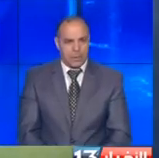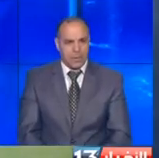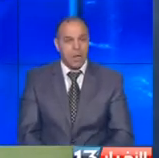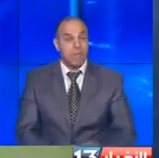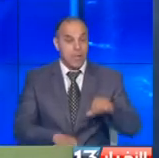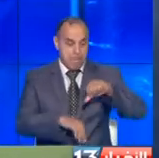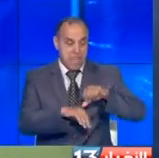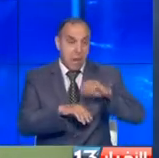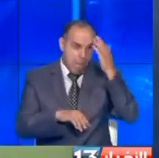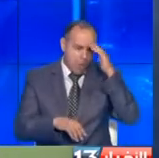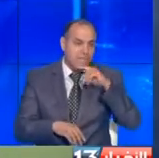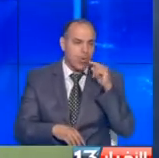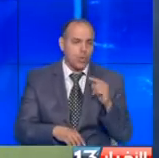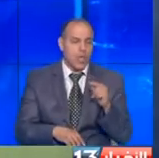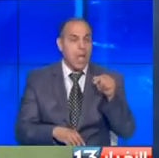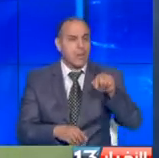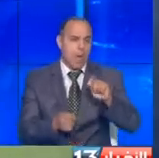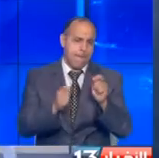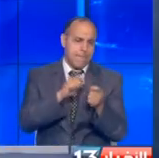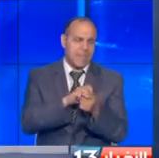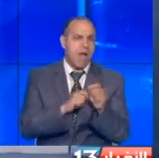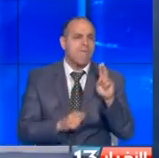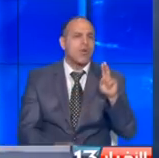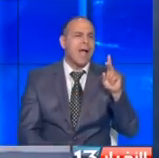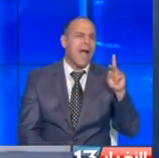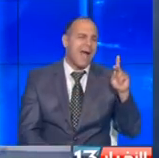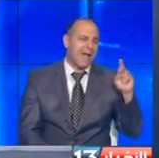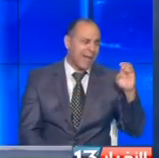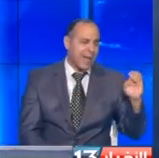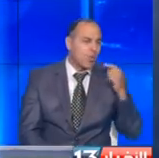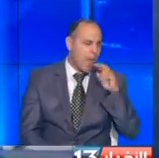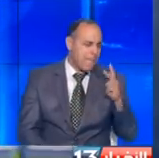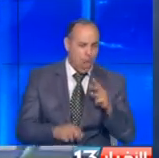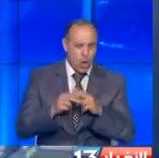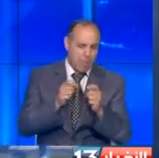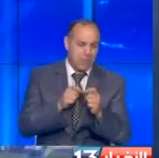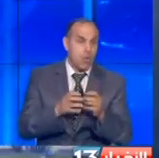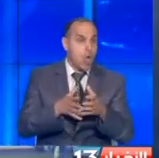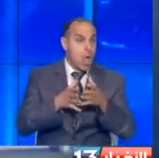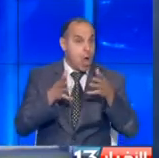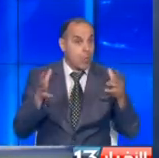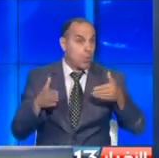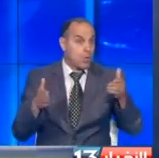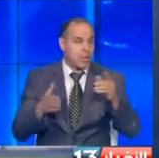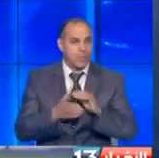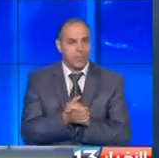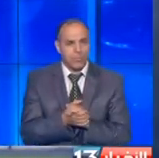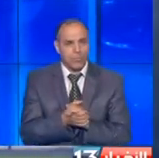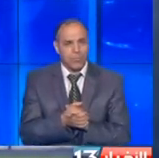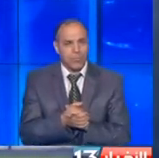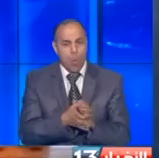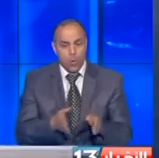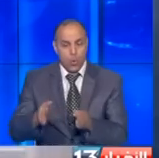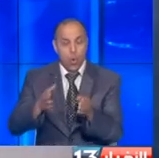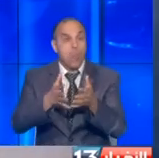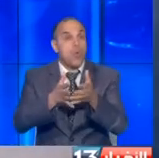ستالينغراد هذه المدينه، لكن ما بعد اصبحت فولغا جراد طبعا نسبه لاكبر نهر، طبعا هو نهر